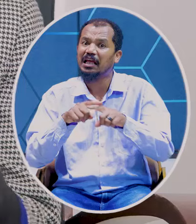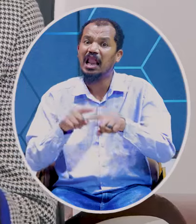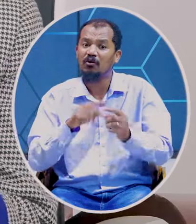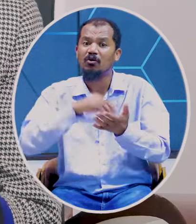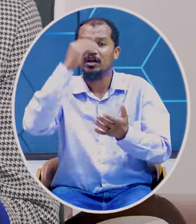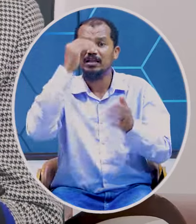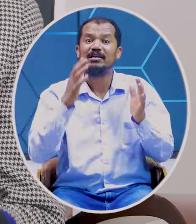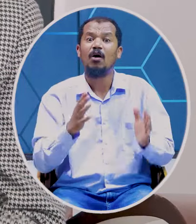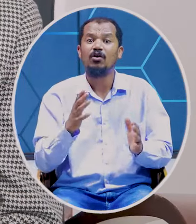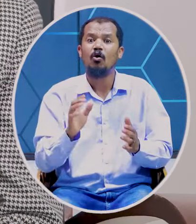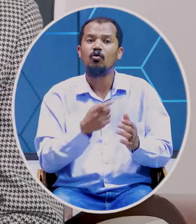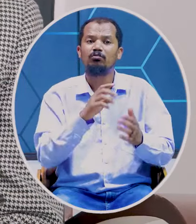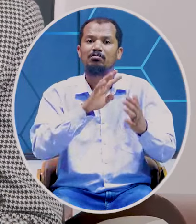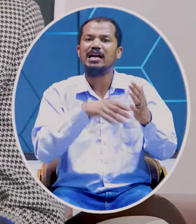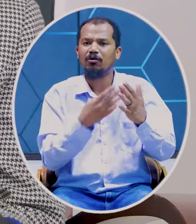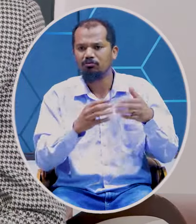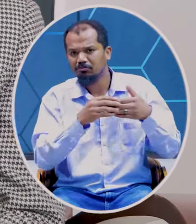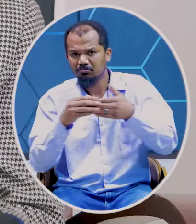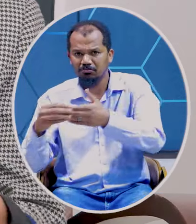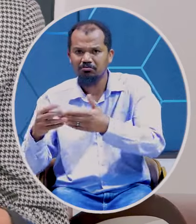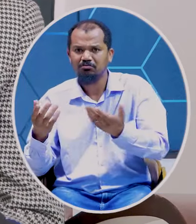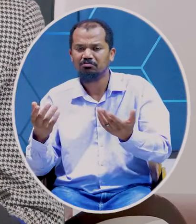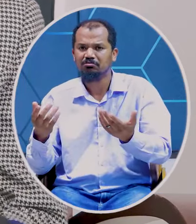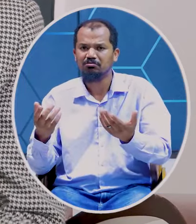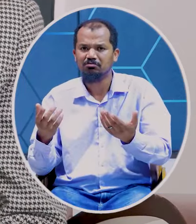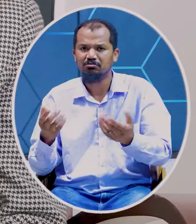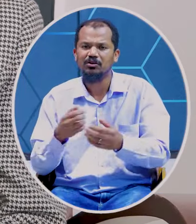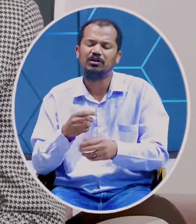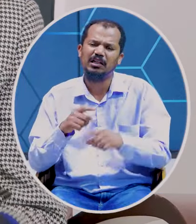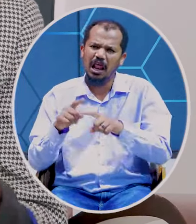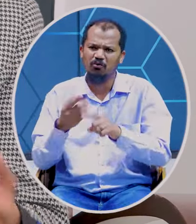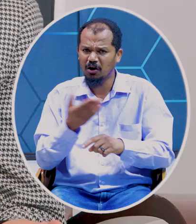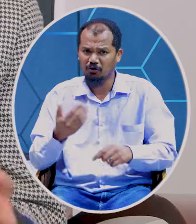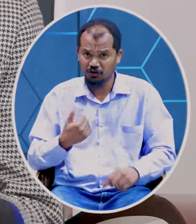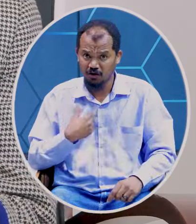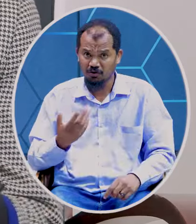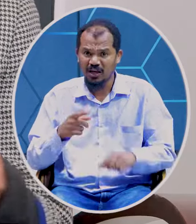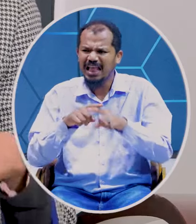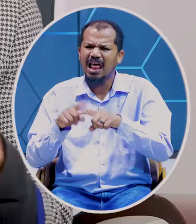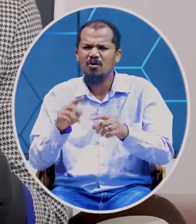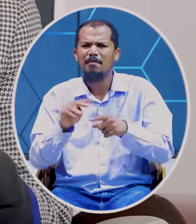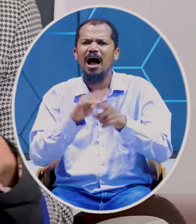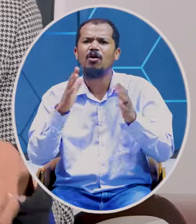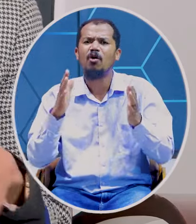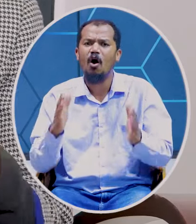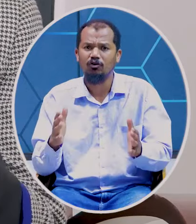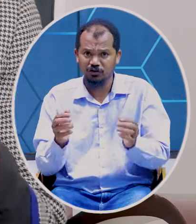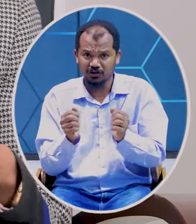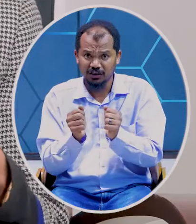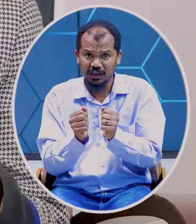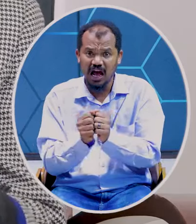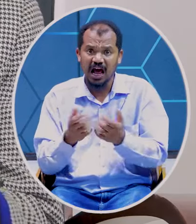የተለያዩ ትምህርታዊ የሆኑ መርሃ ግብሮችን በመምራት ራውንድ ቤድ ሳይድ የምንላቸው ነገሮች አሉ። የተለያዩ ባለሙያዎች ጋር ደግሞ